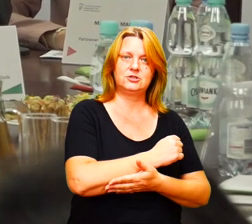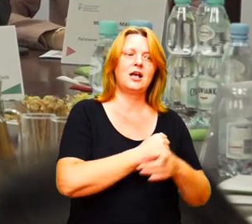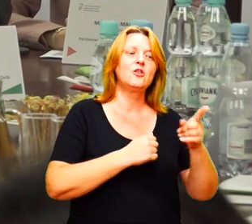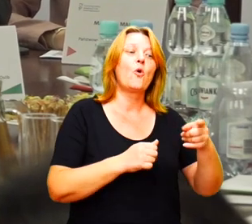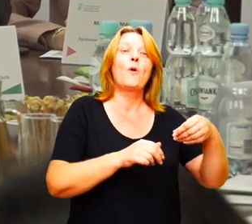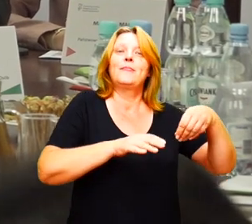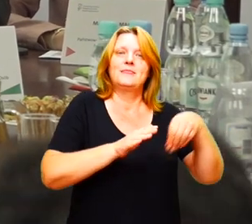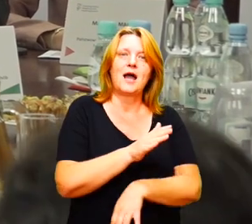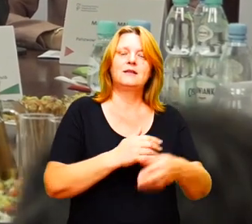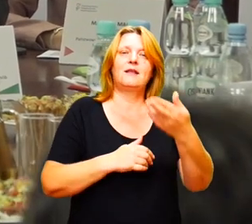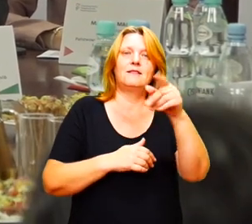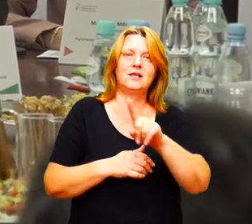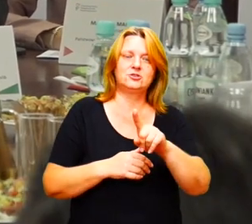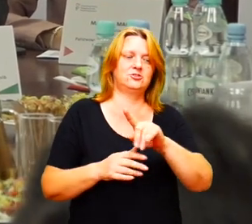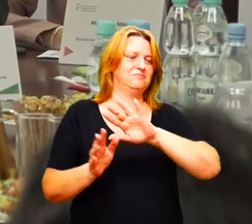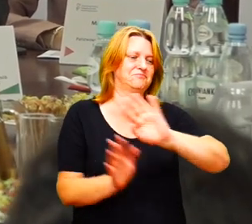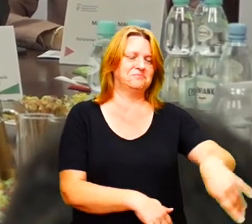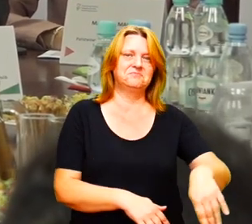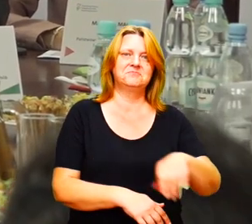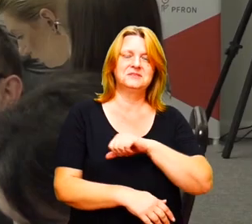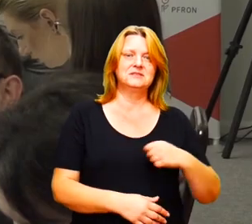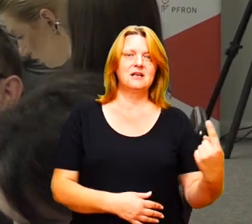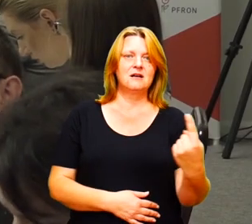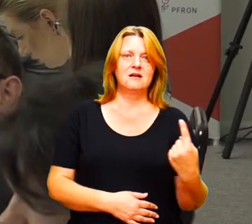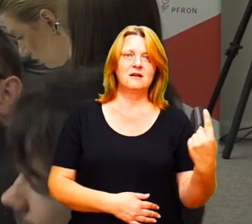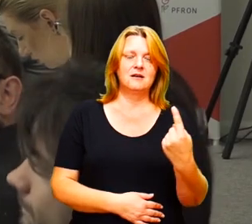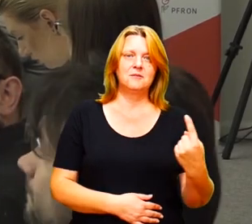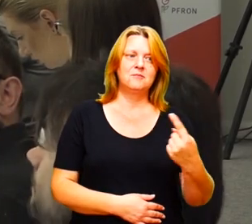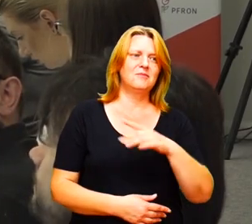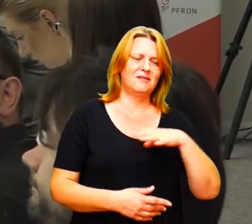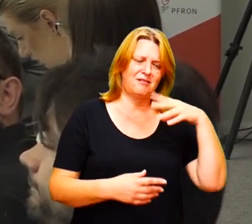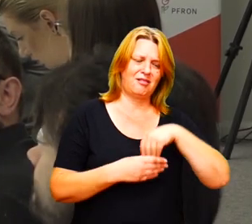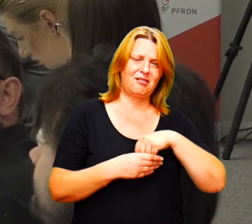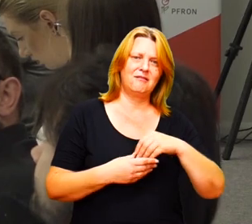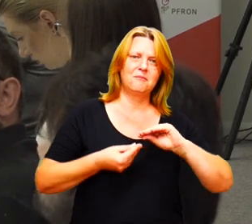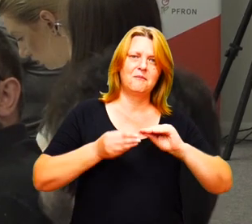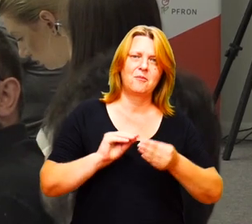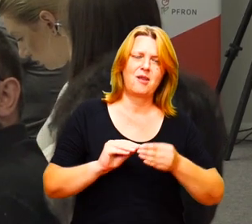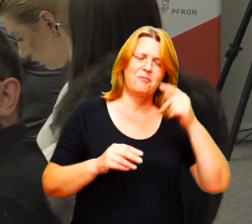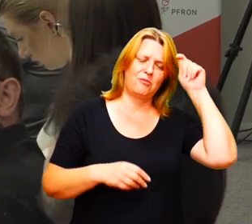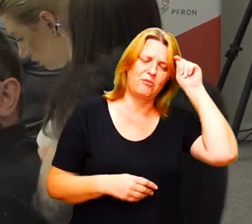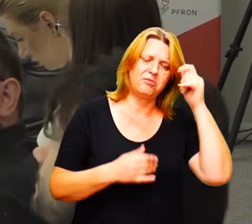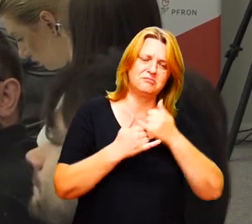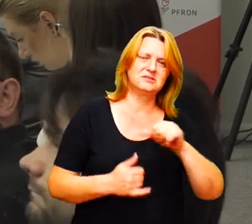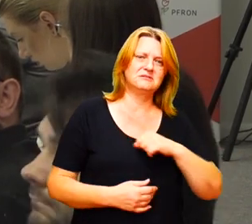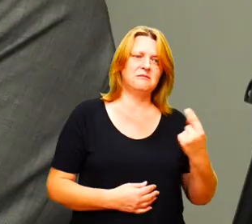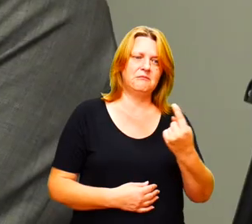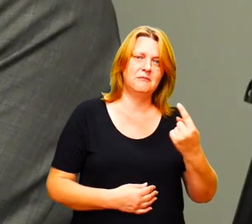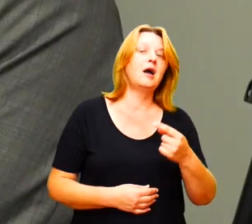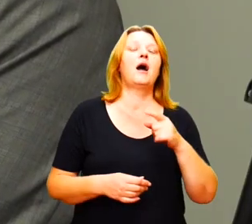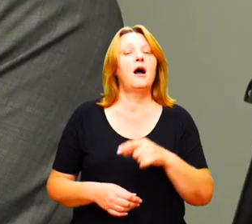kompleksowe wsparcie jest tańsze niż osoby pozostawiamy same sobie, które borykają się wtedy z